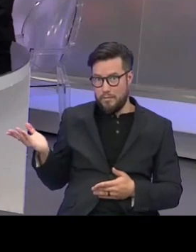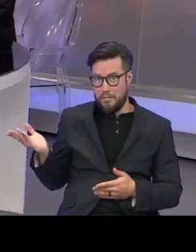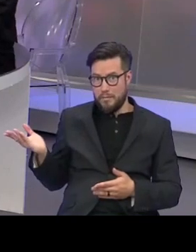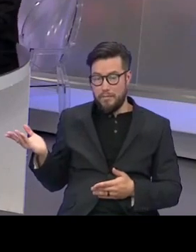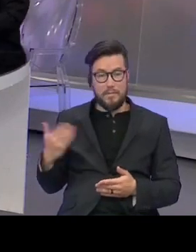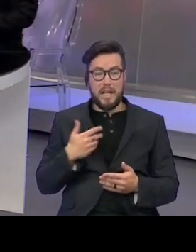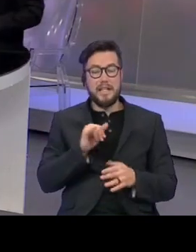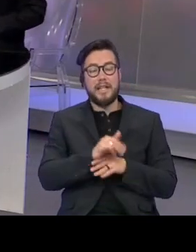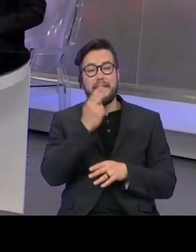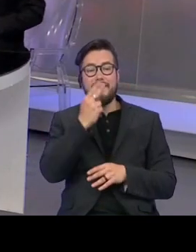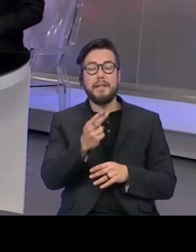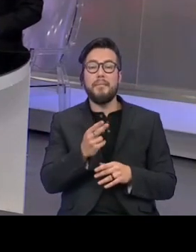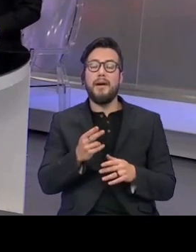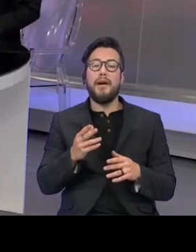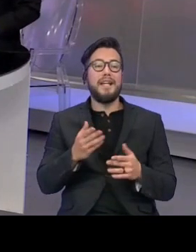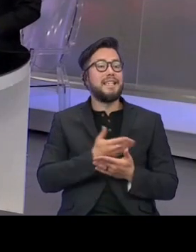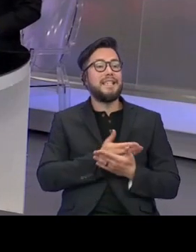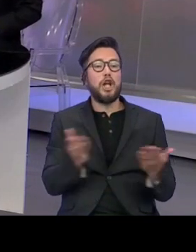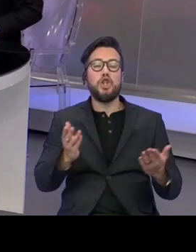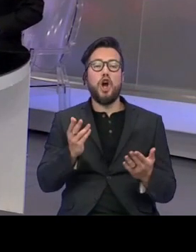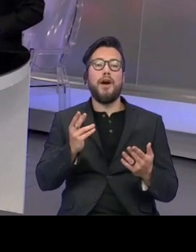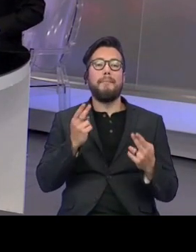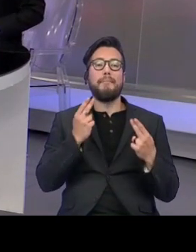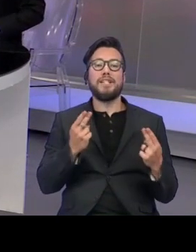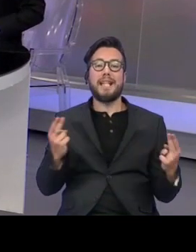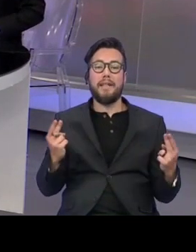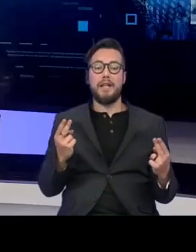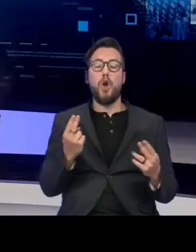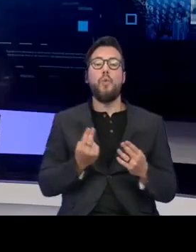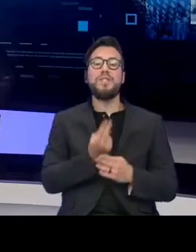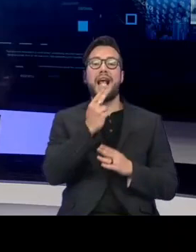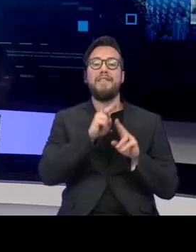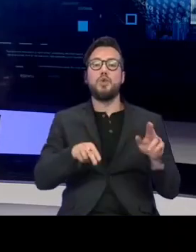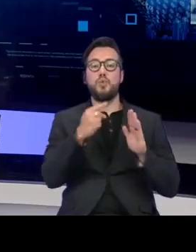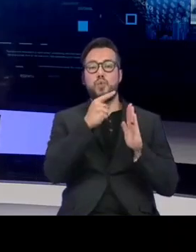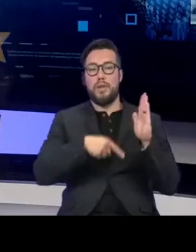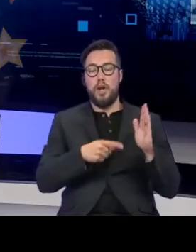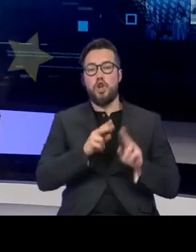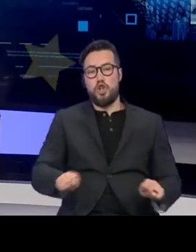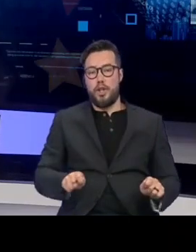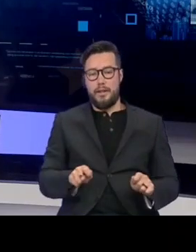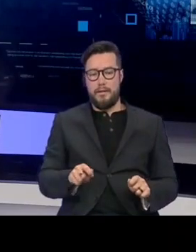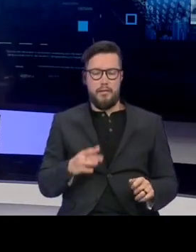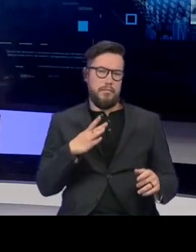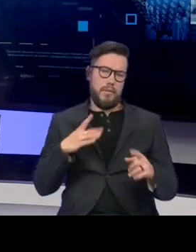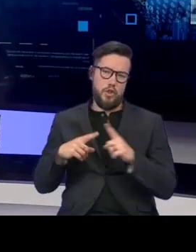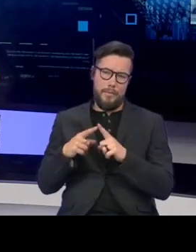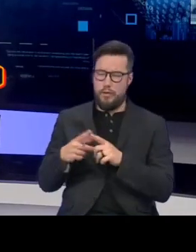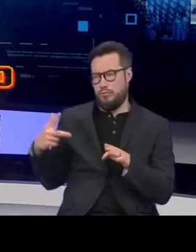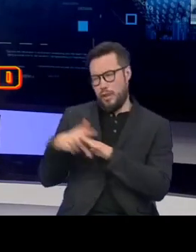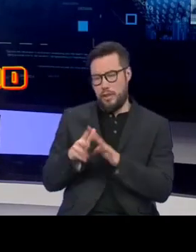ja zatiaľ nevidím žiadne stanovisko, pán Tomáš, od nikoho relevantného. To je iba ústavný súd, toto môže rozhodnúť. To nemyslíte vážne. Pán Tomáš, neskačte mi prosím do